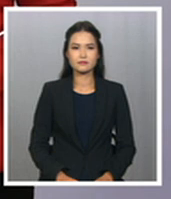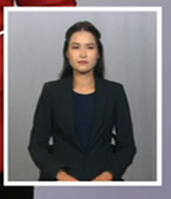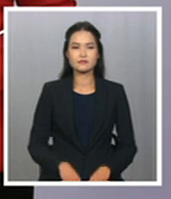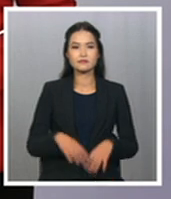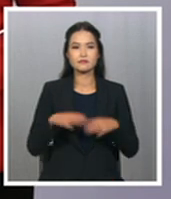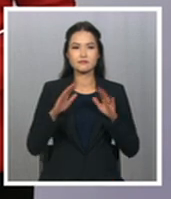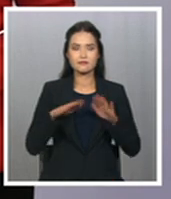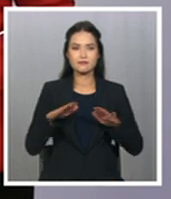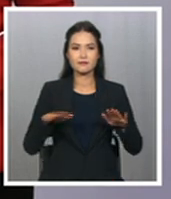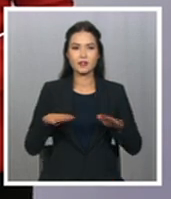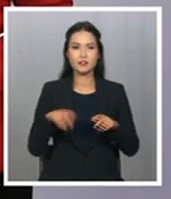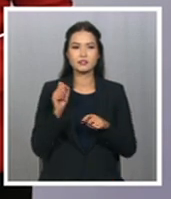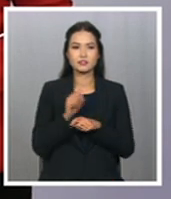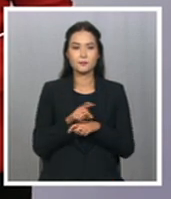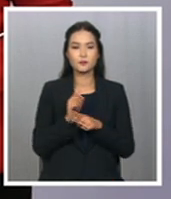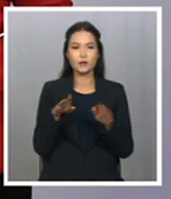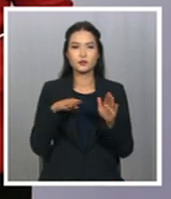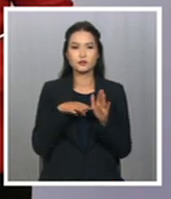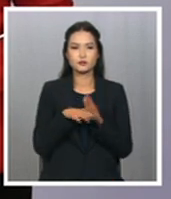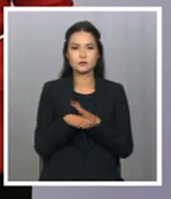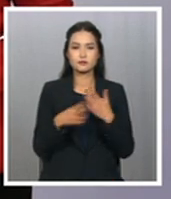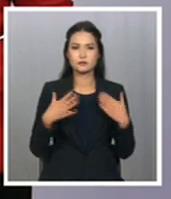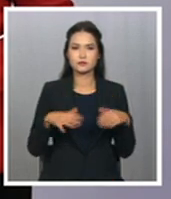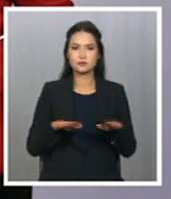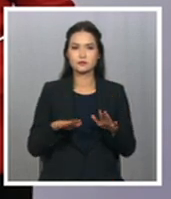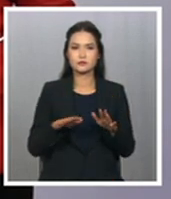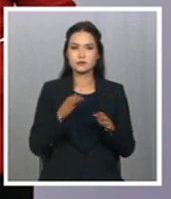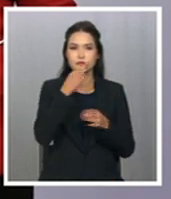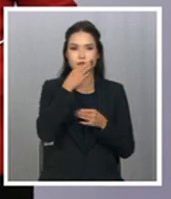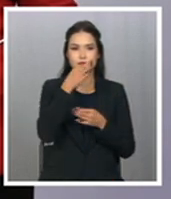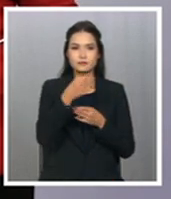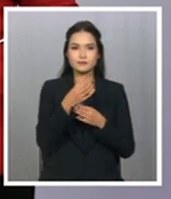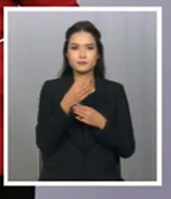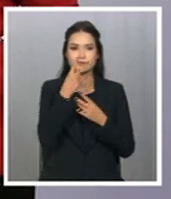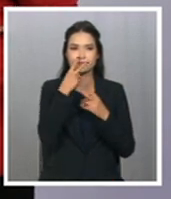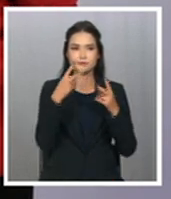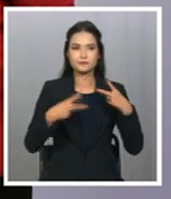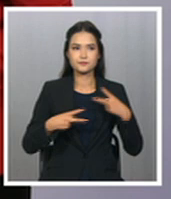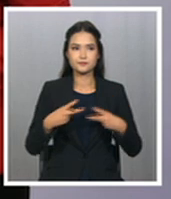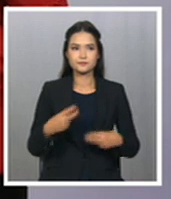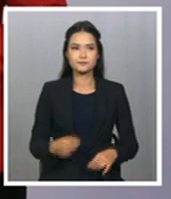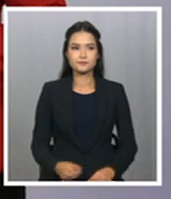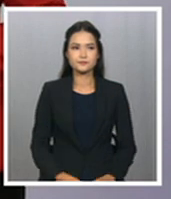Оқушылар, тапсырманы орындап болсаңыздар, жауап үлгісімен салыстырыңыздар.